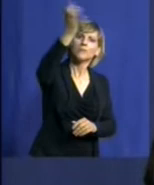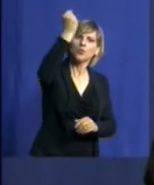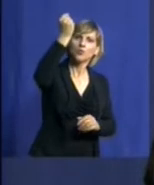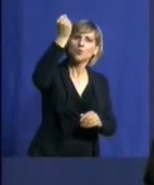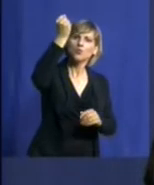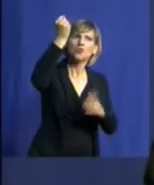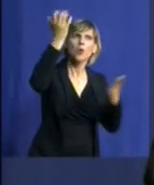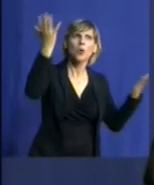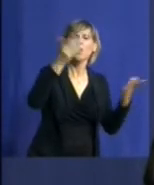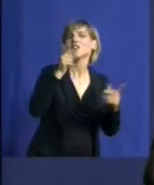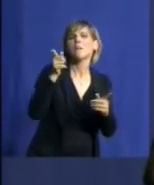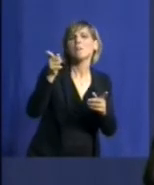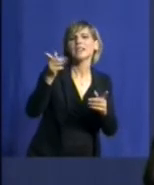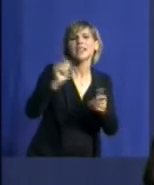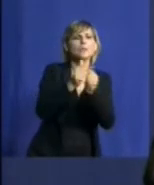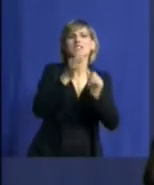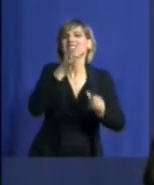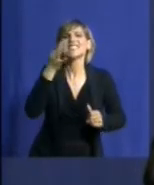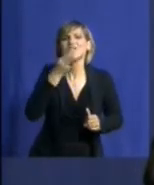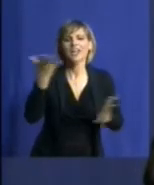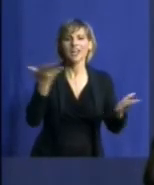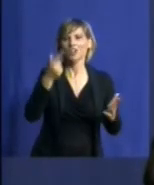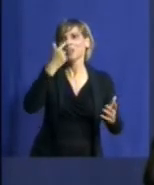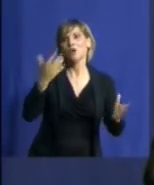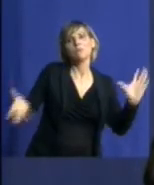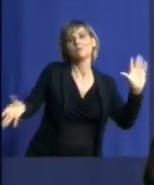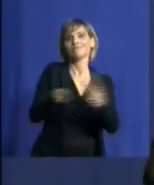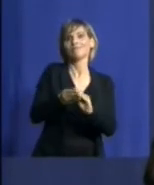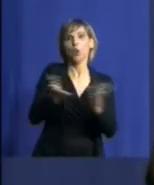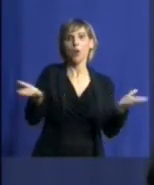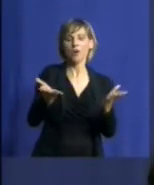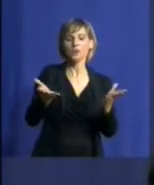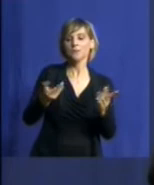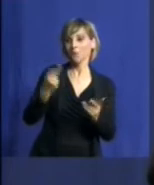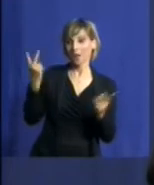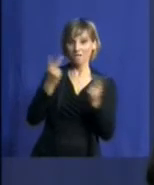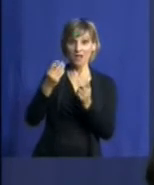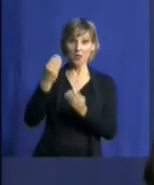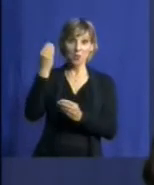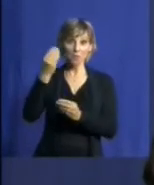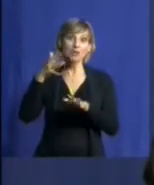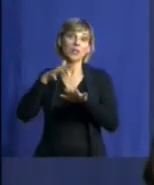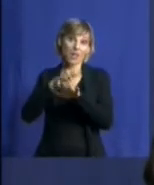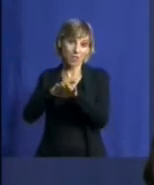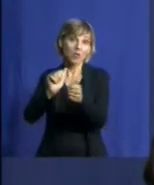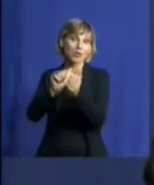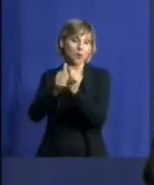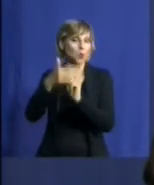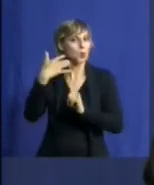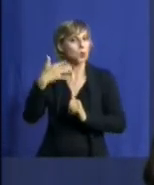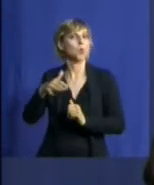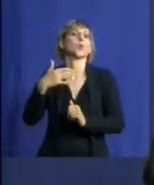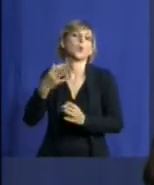è un fine per raggiungere un mezzo? Cos'è per te? Può essere un collante? Se parliamo di integrazione, certo che può essere